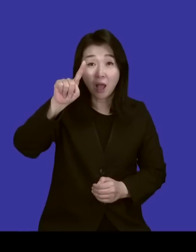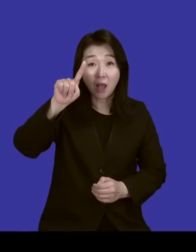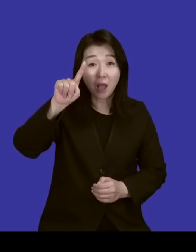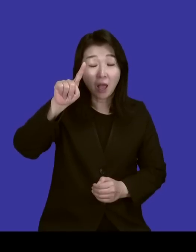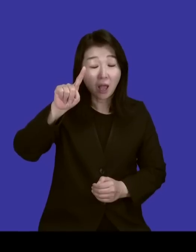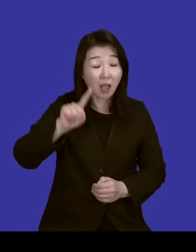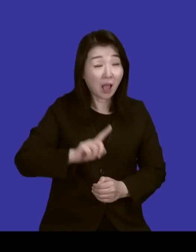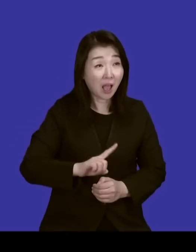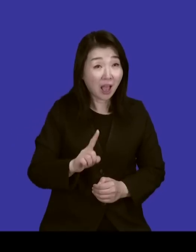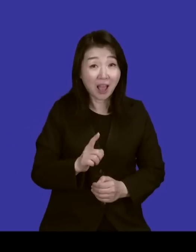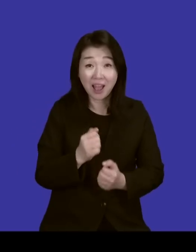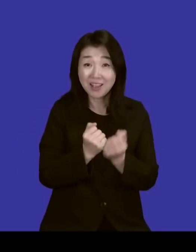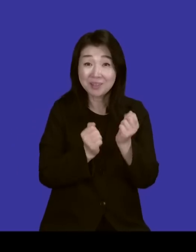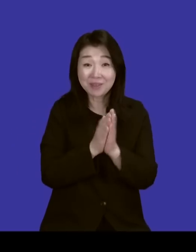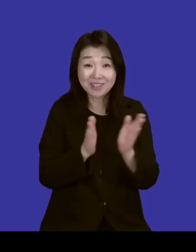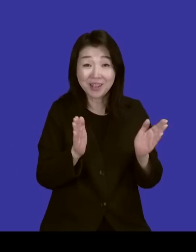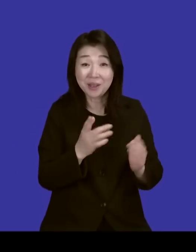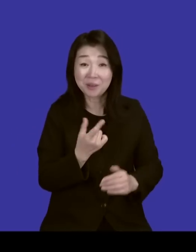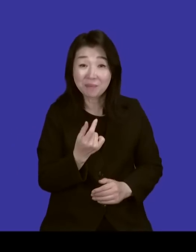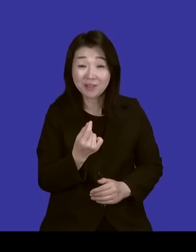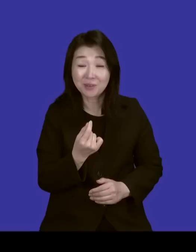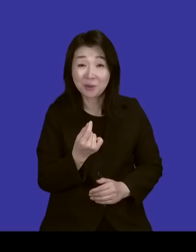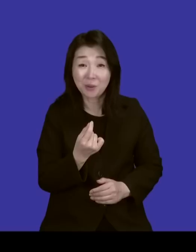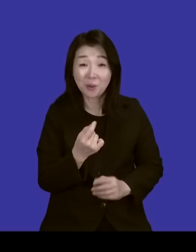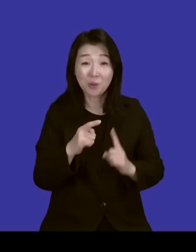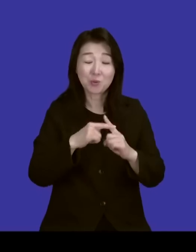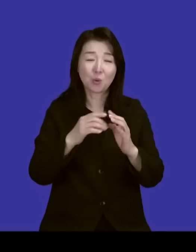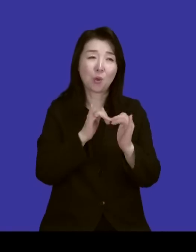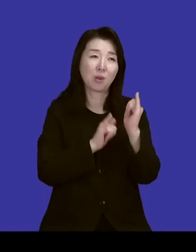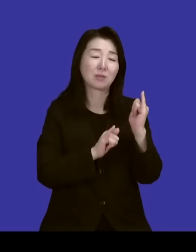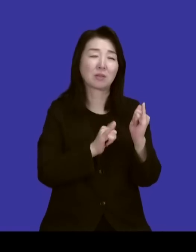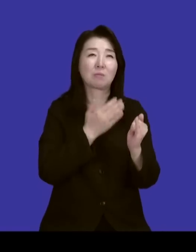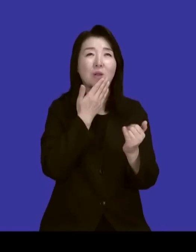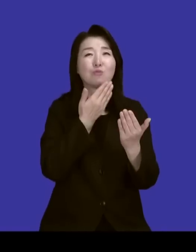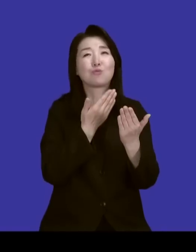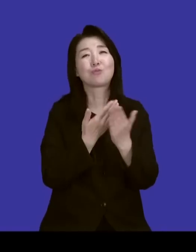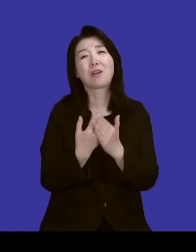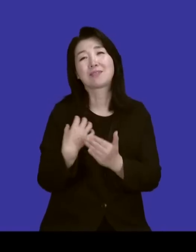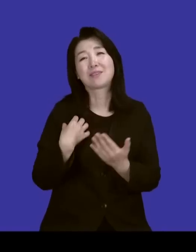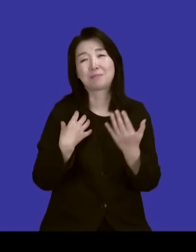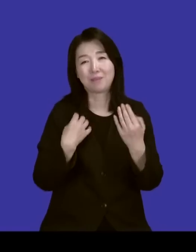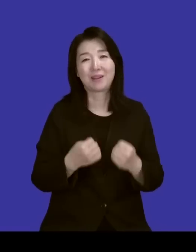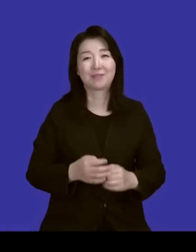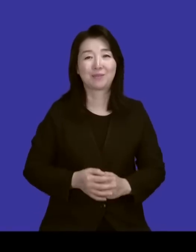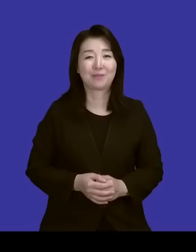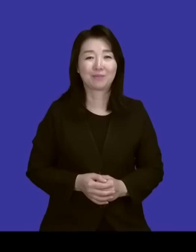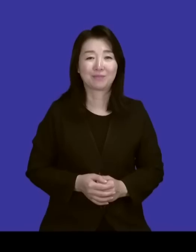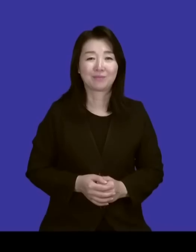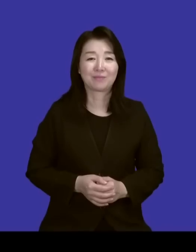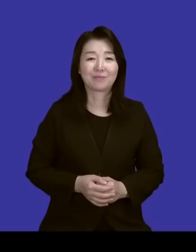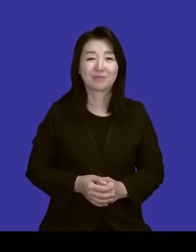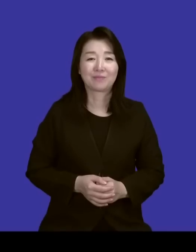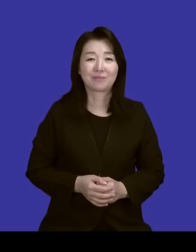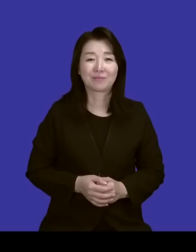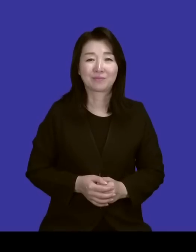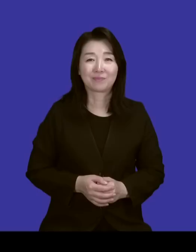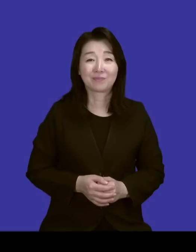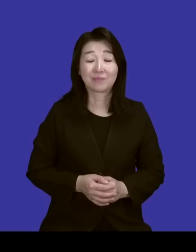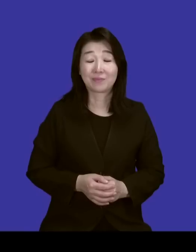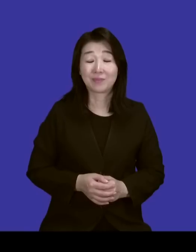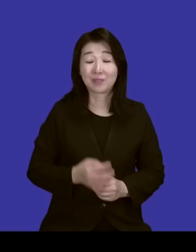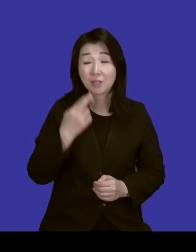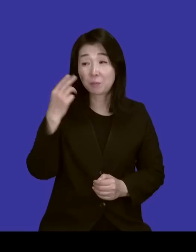맛집이신데. 진짜 이 교회 역사에 큰 역할을 하셨어요. 제가 이제 워싱턴에서